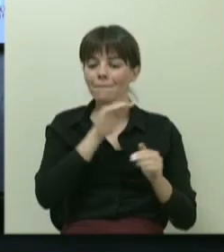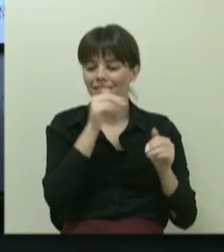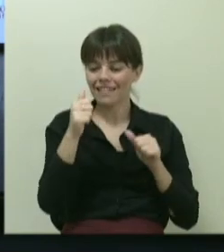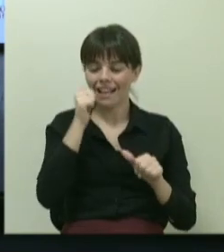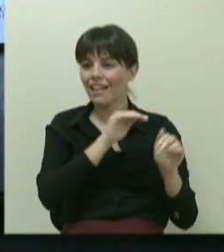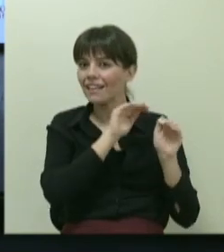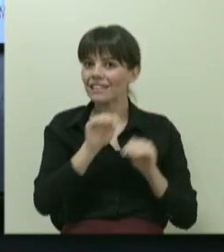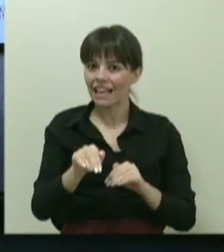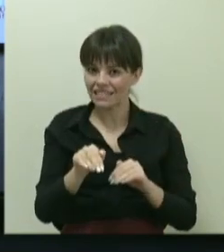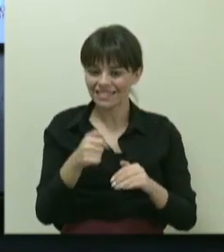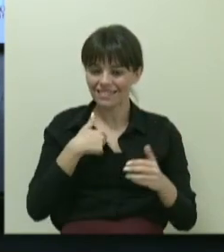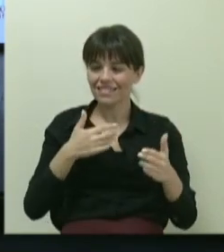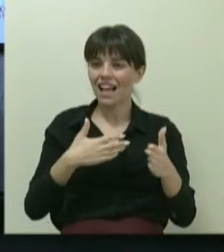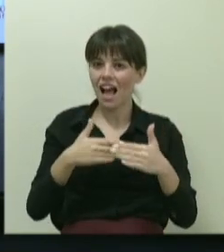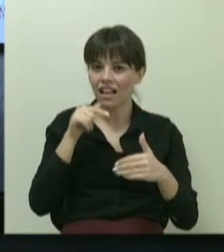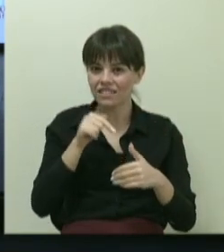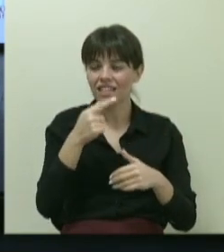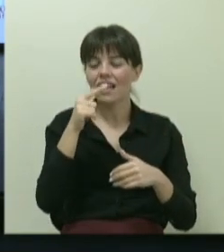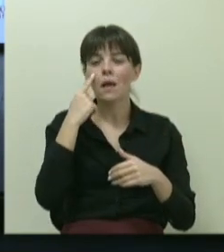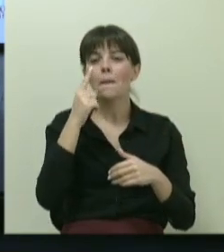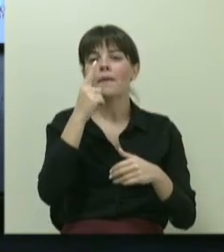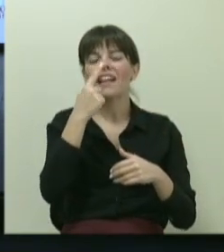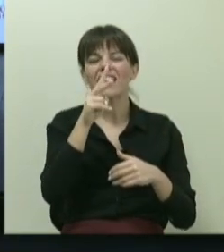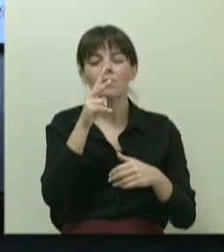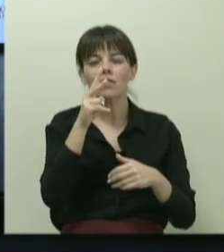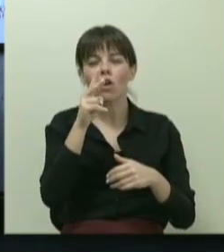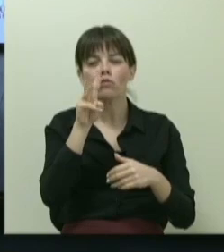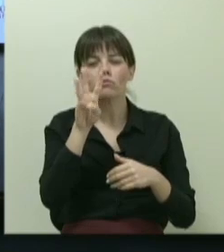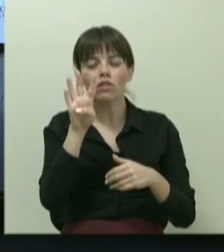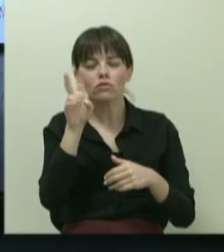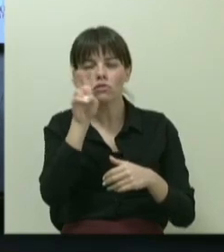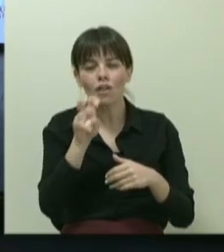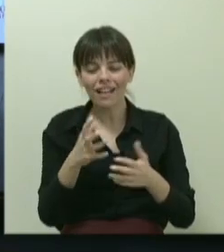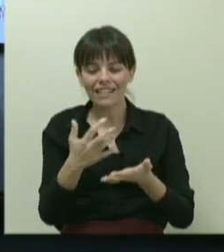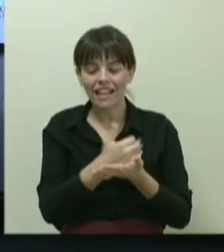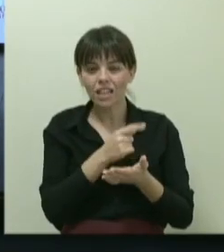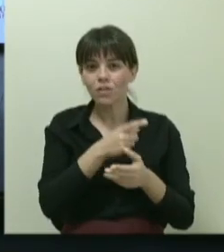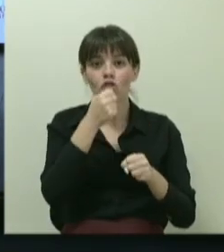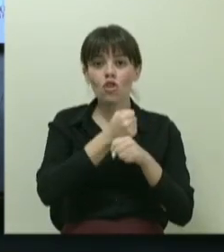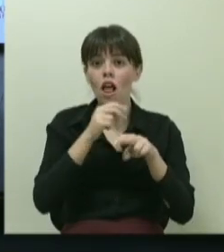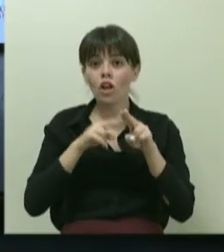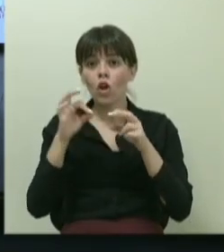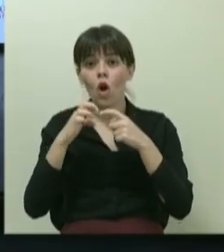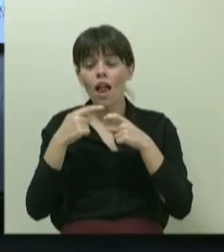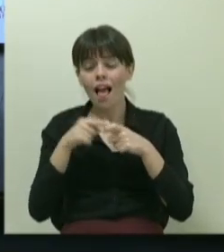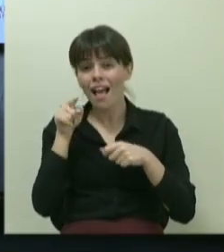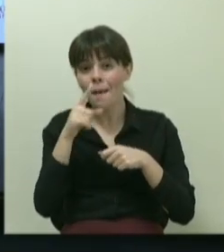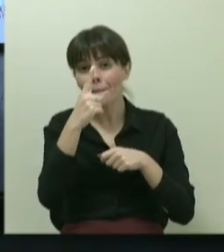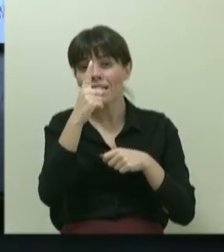bizim 1980'de 2134 dolar gelirmiş, Güney Kore'nin 1715